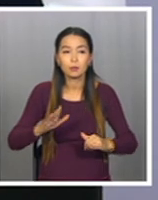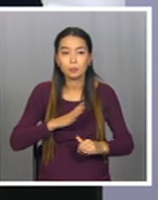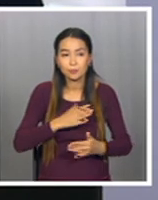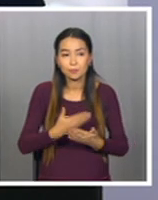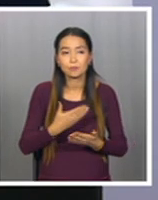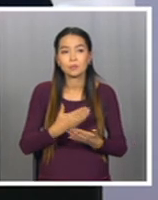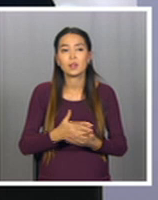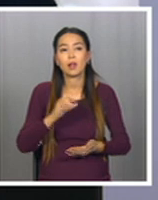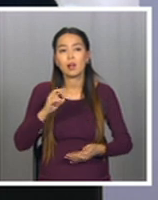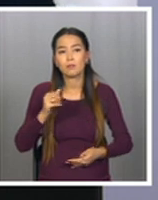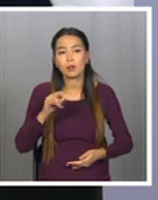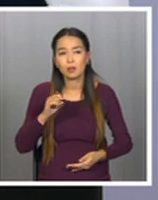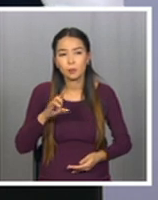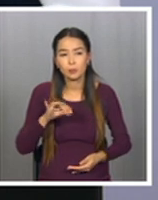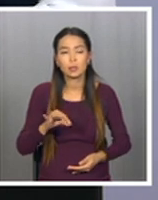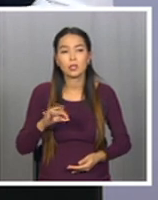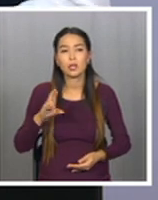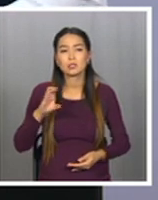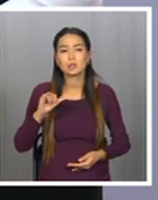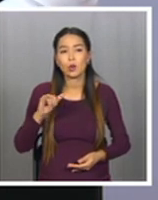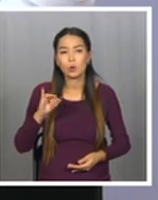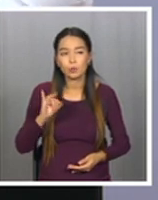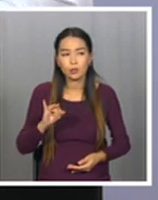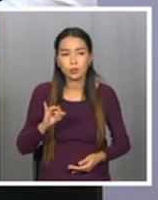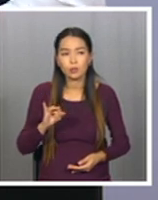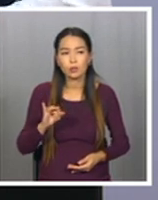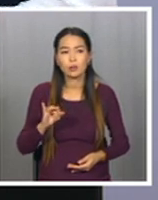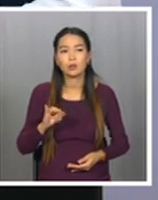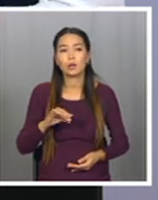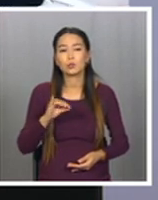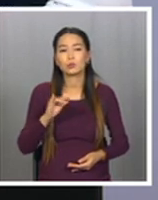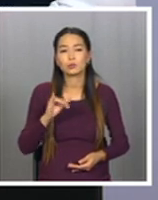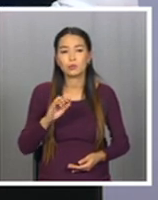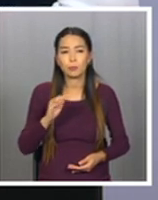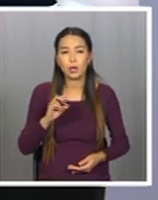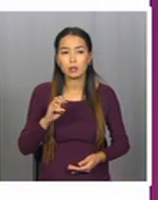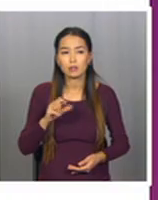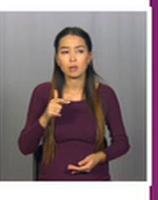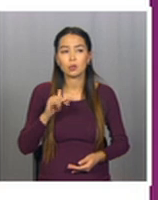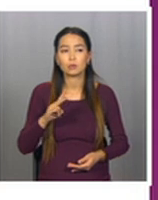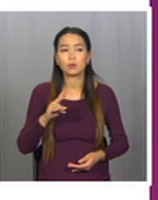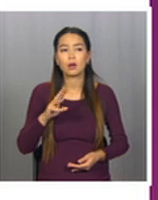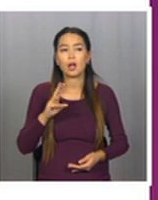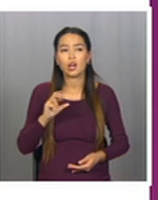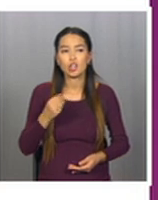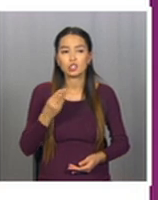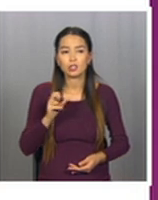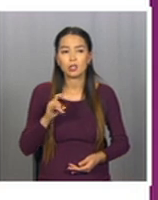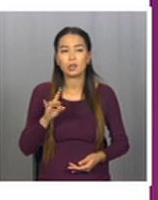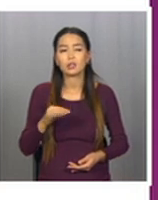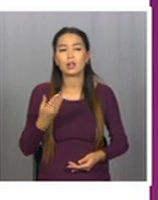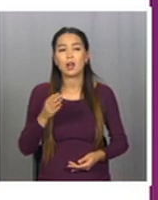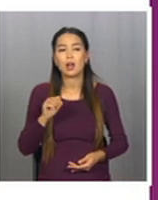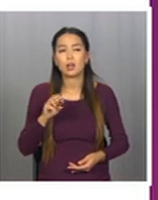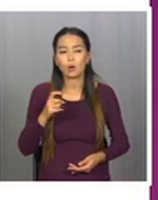Әл-Фараби, Ахмет Яссауи, Жүсіп Баласағұни, Махмұд Қашқари, Әл-Хорезми